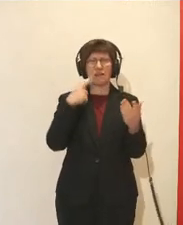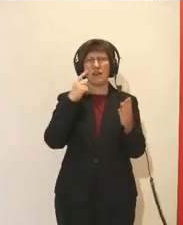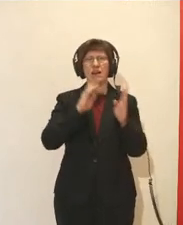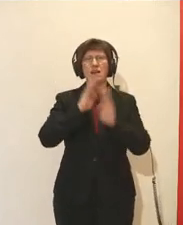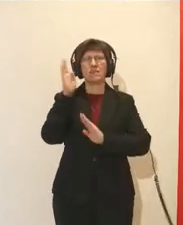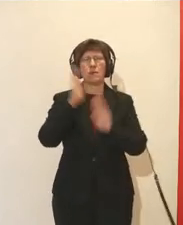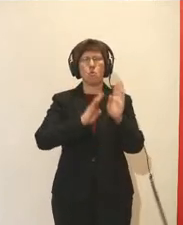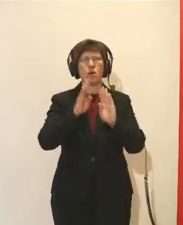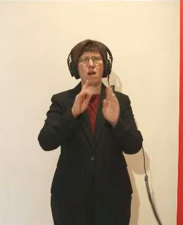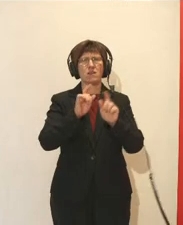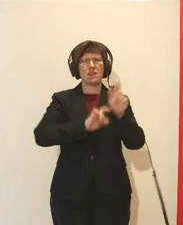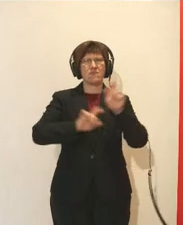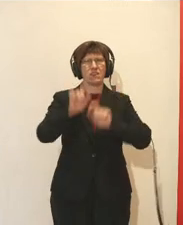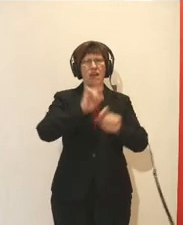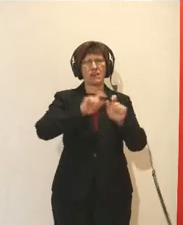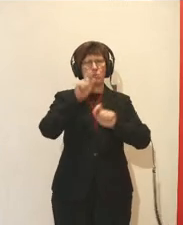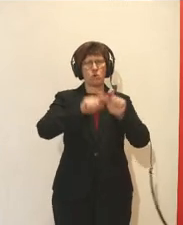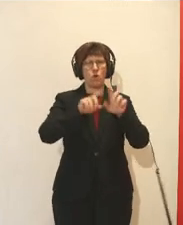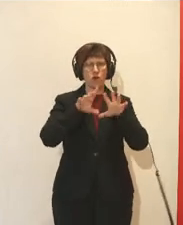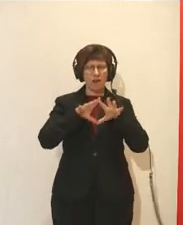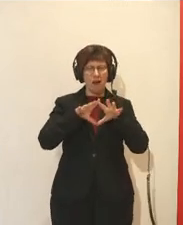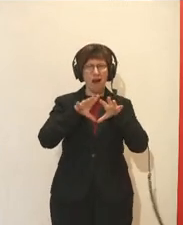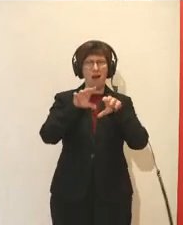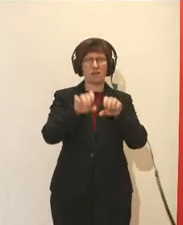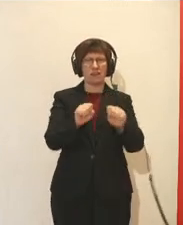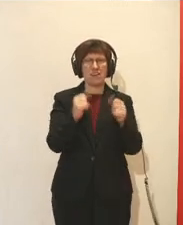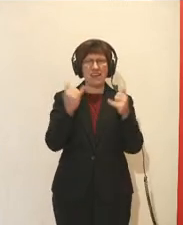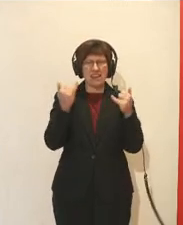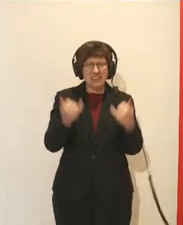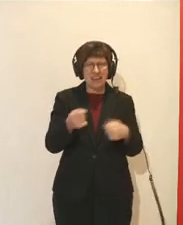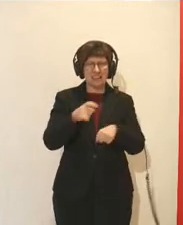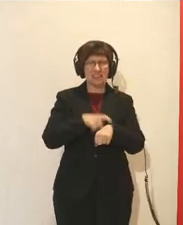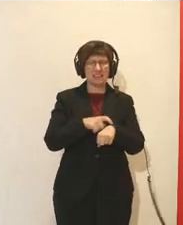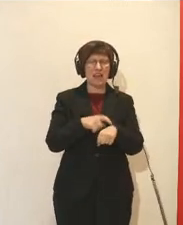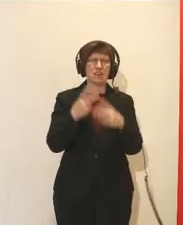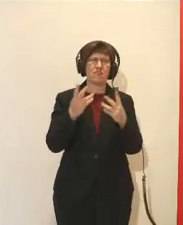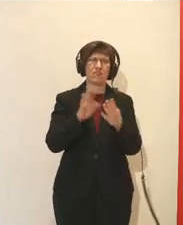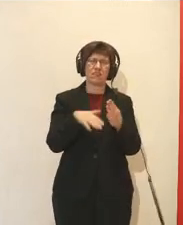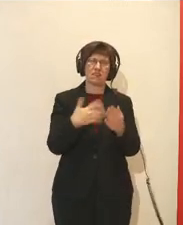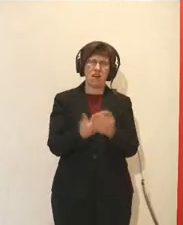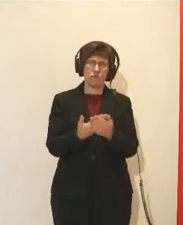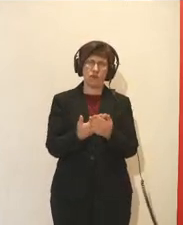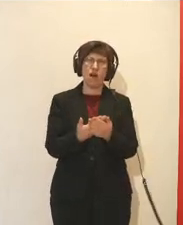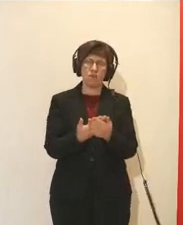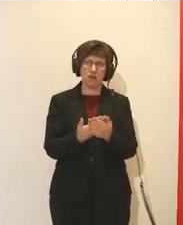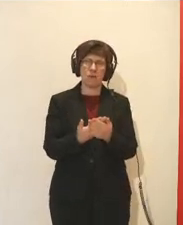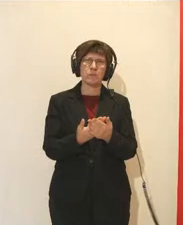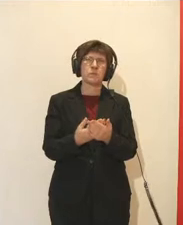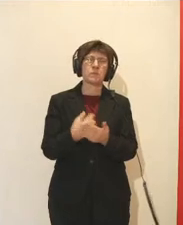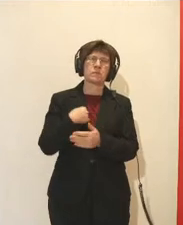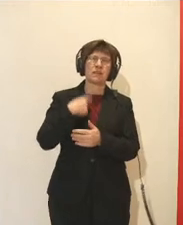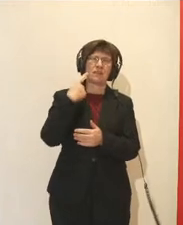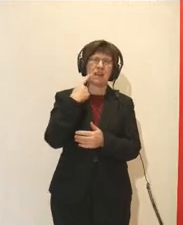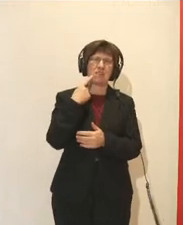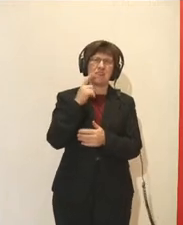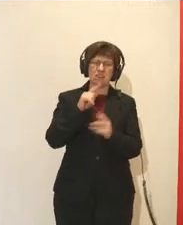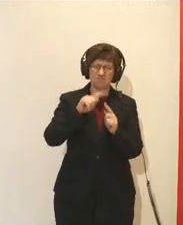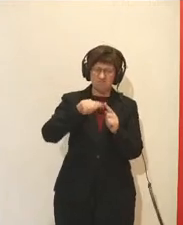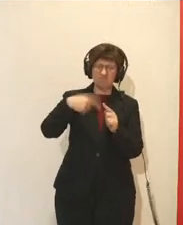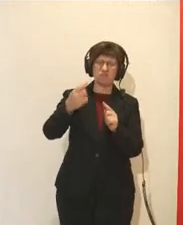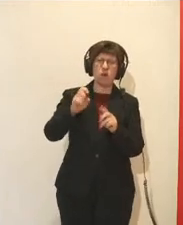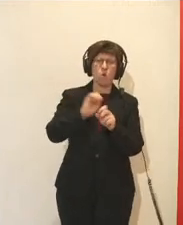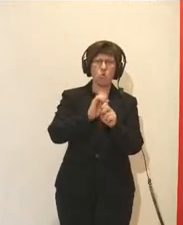demokratie zu verteidigen gegen leute die sie angreifen ist gerade in diesen zeiten eine ganz große aufgabe ich befürchte allerdings dass die nach corona